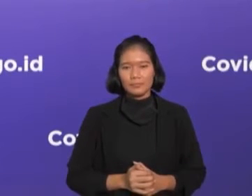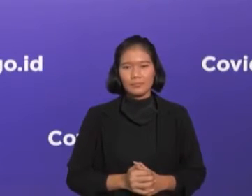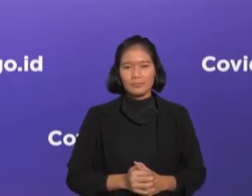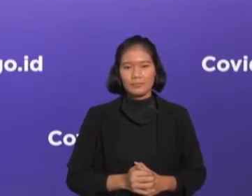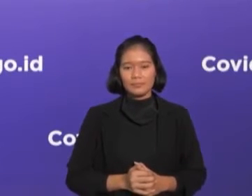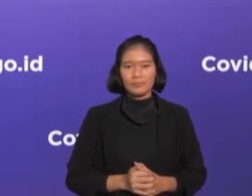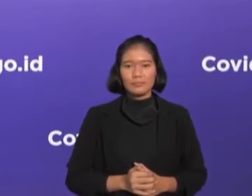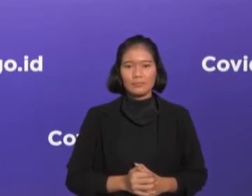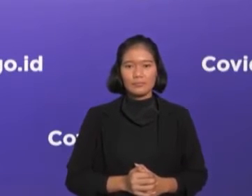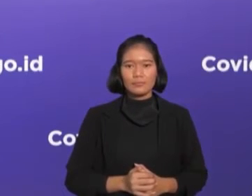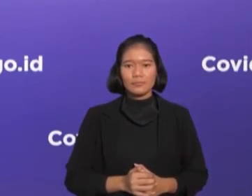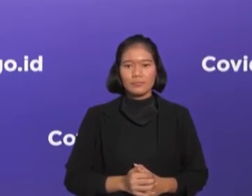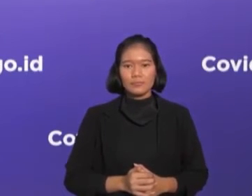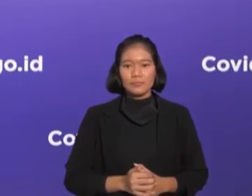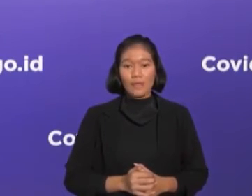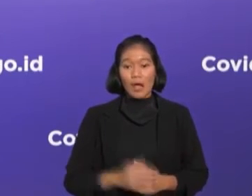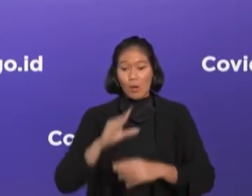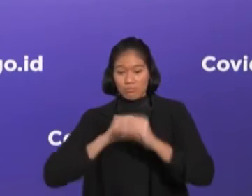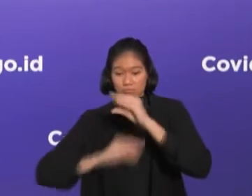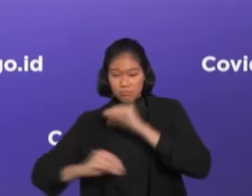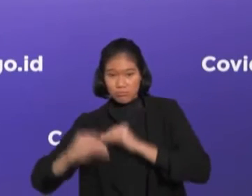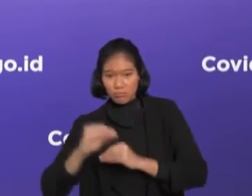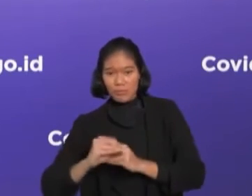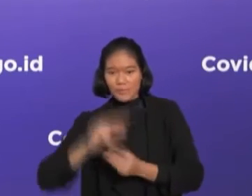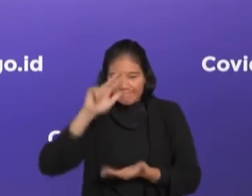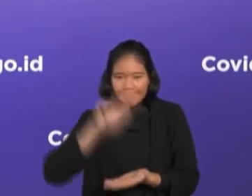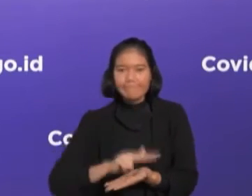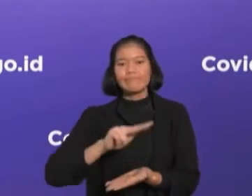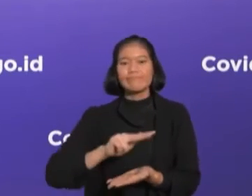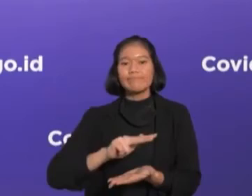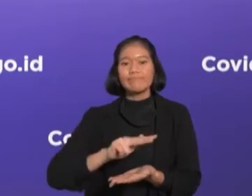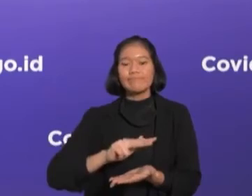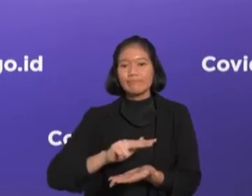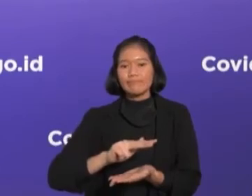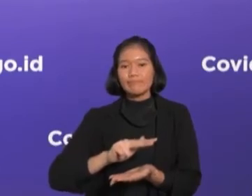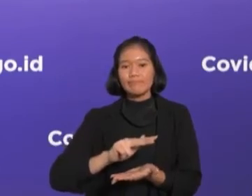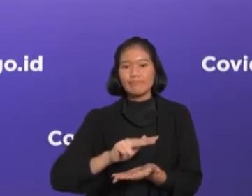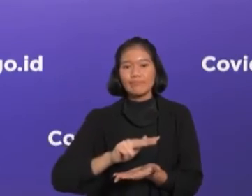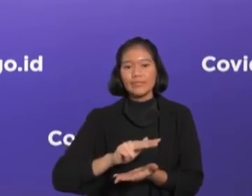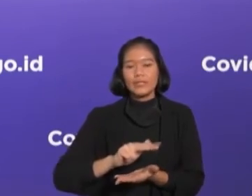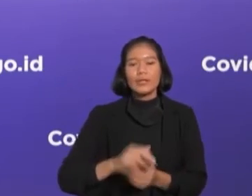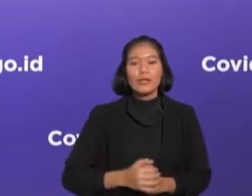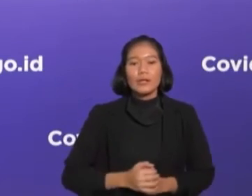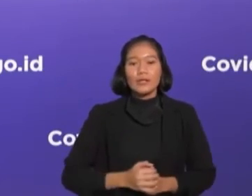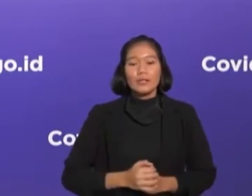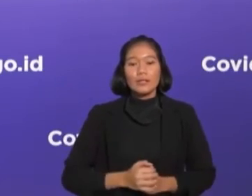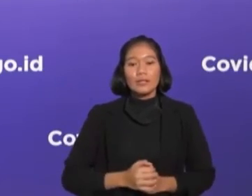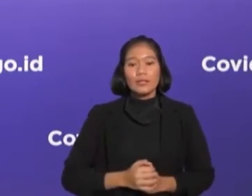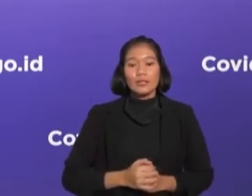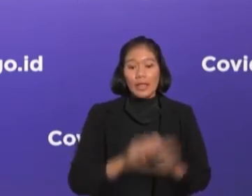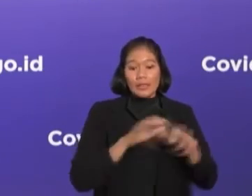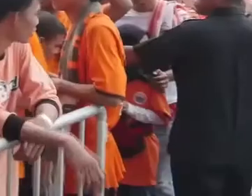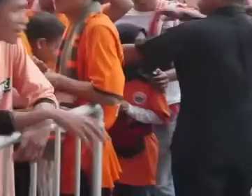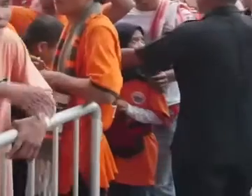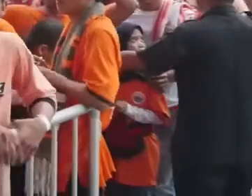Nah, keputusan kita adalah kita akan mengikuti apa yang sudah ditetapkan oleh gugus